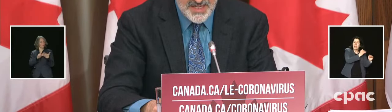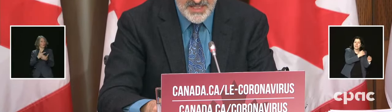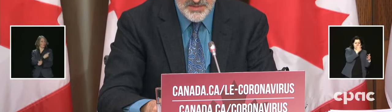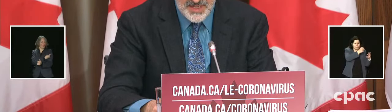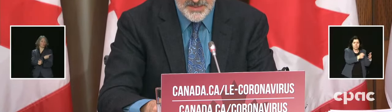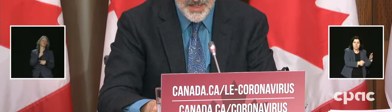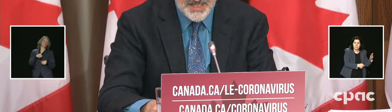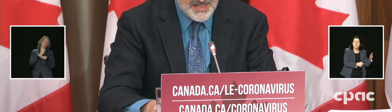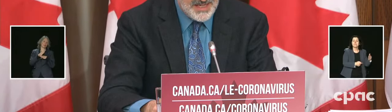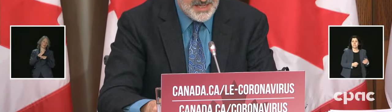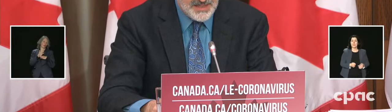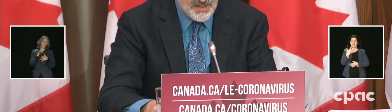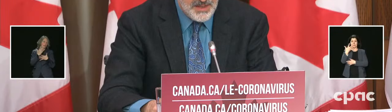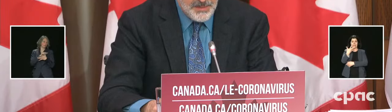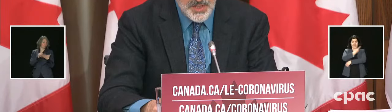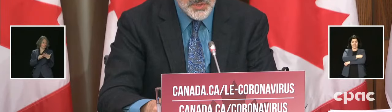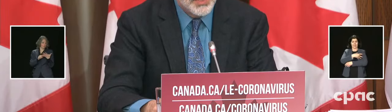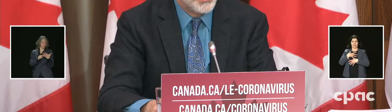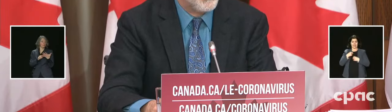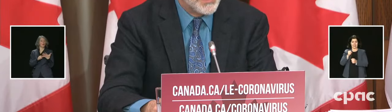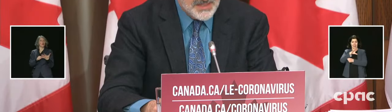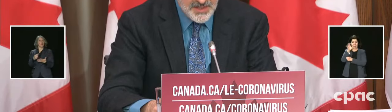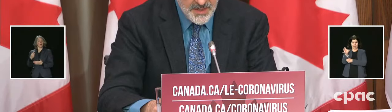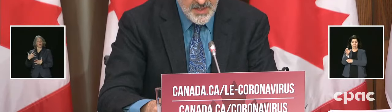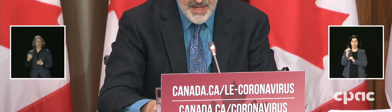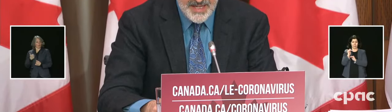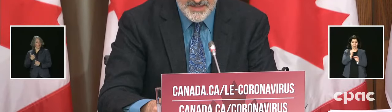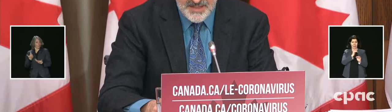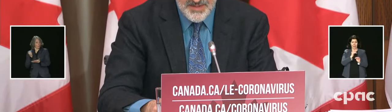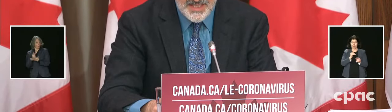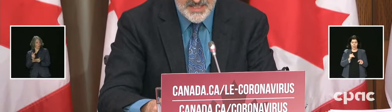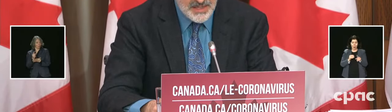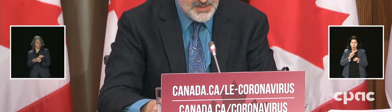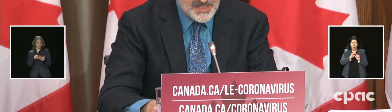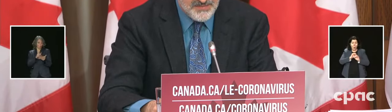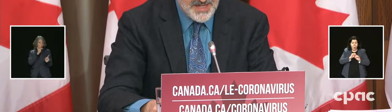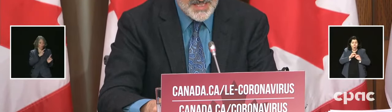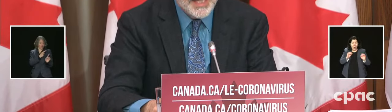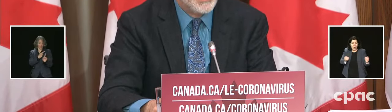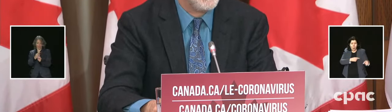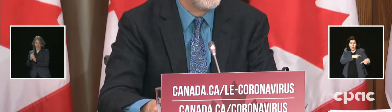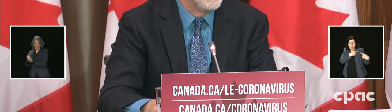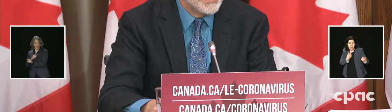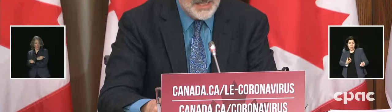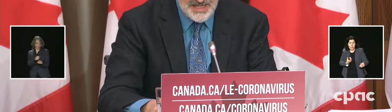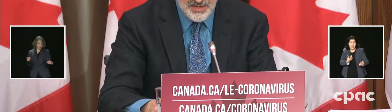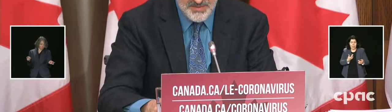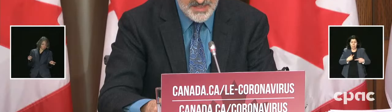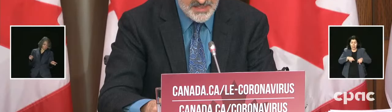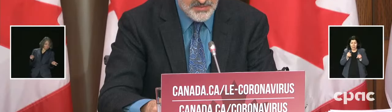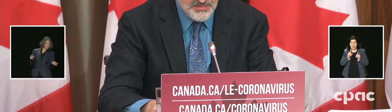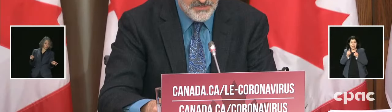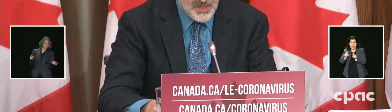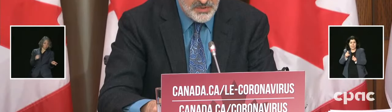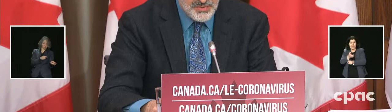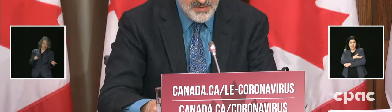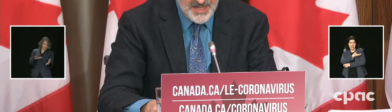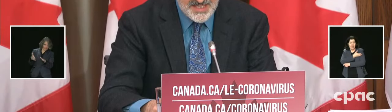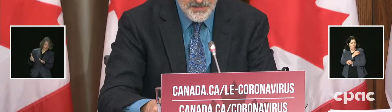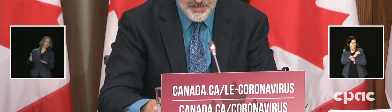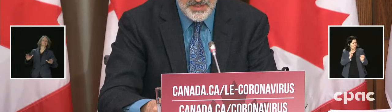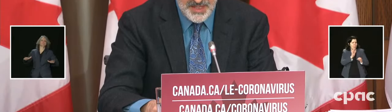5 vaccins autorisés par Santé Canada, pas une seule personne ayant été vaccinée lors des différents essais cliniques n'est décédée de la COVID-19.